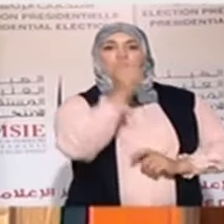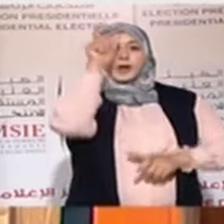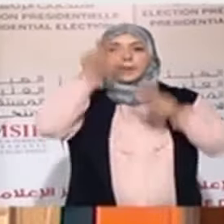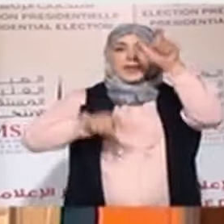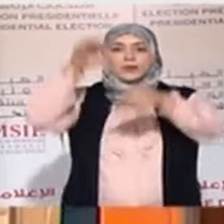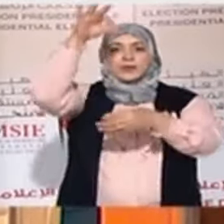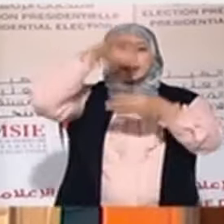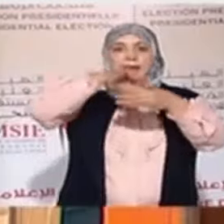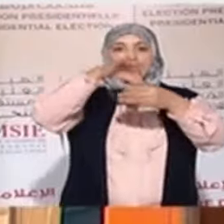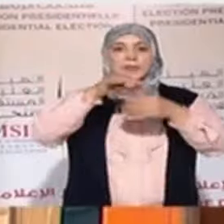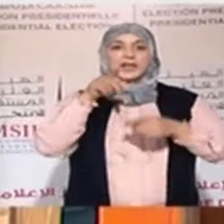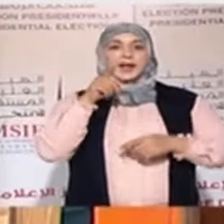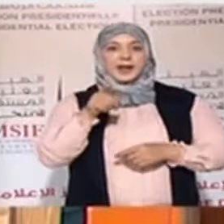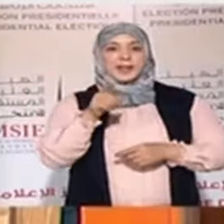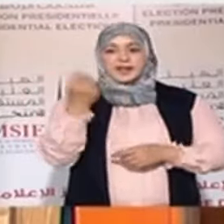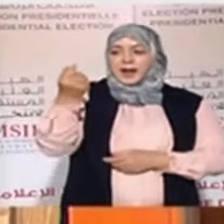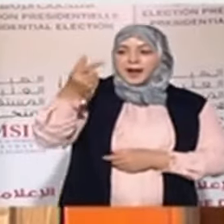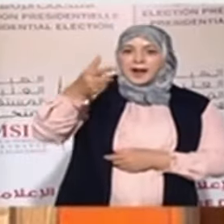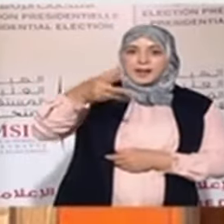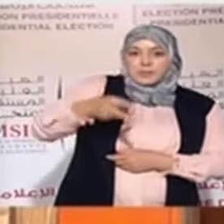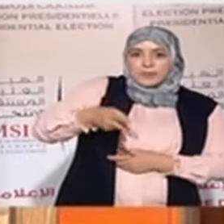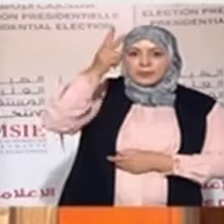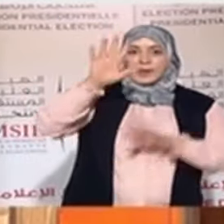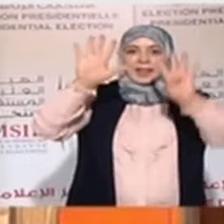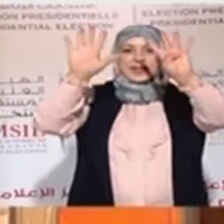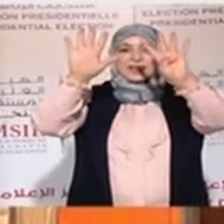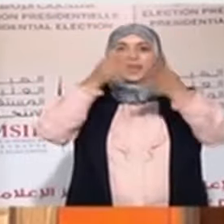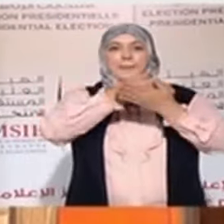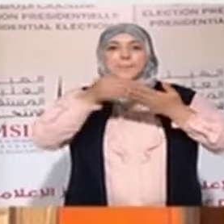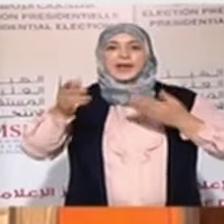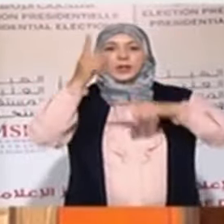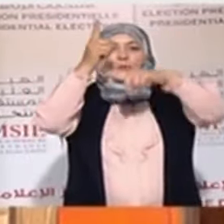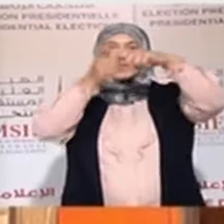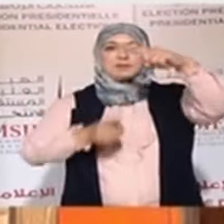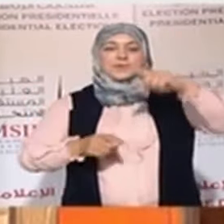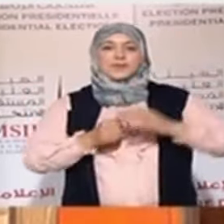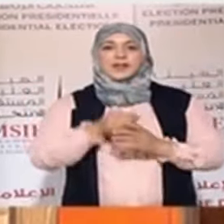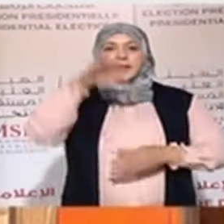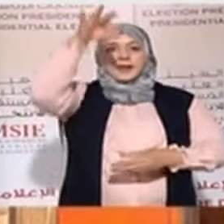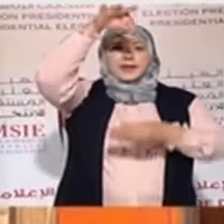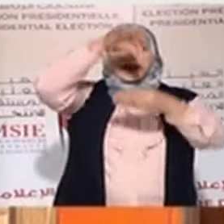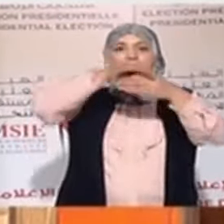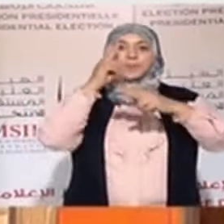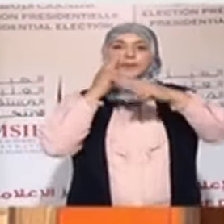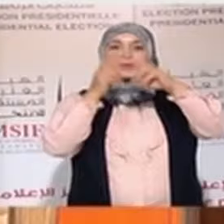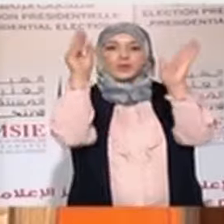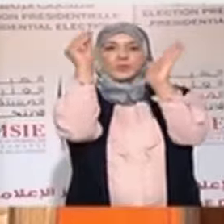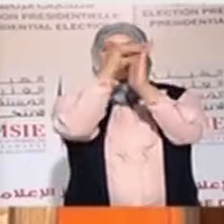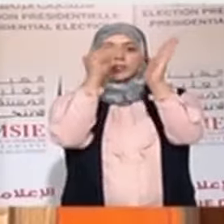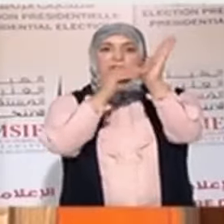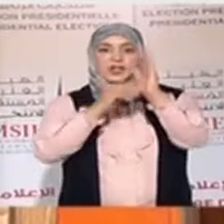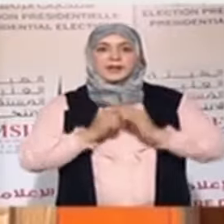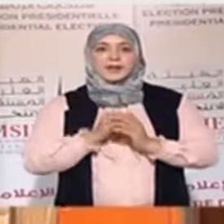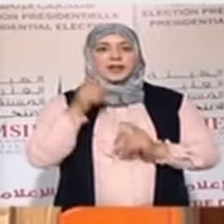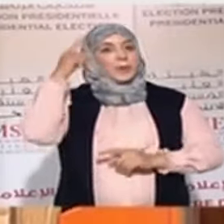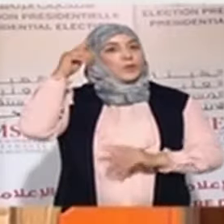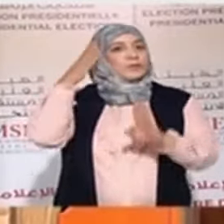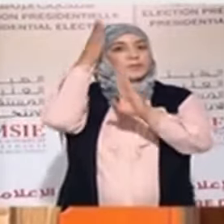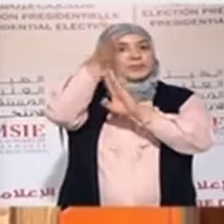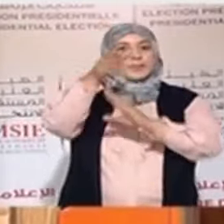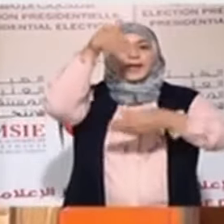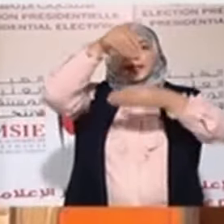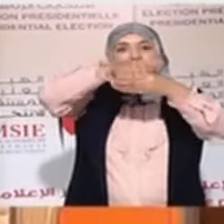الناخبين الذين فاق عددهم 9.5 ملايين ناخب مسجل من ممارسة